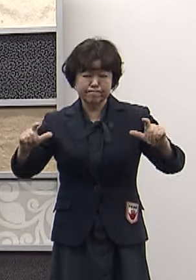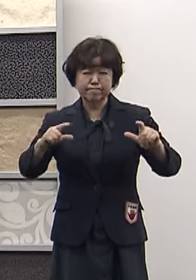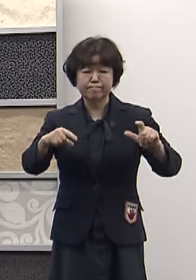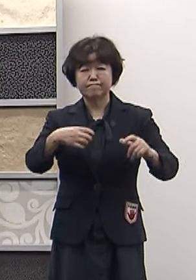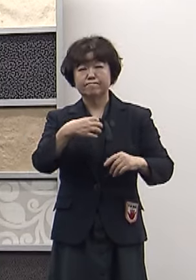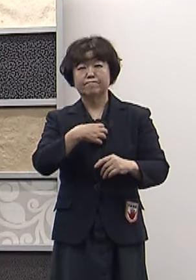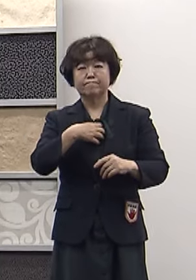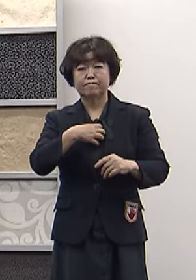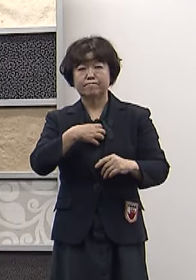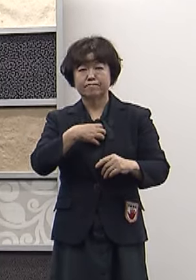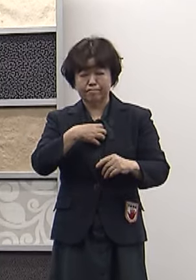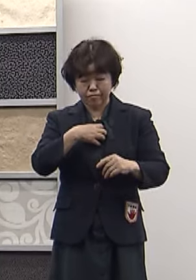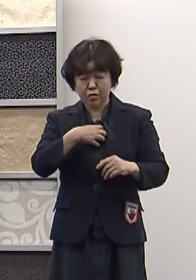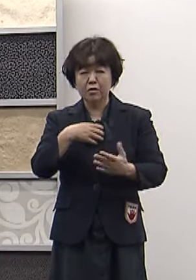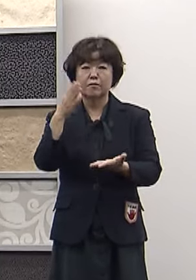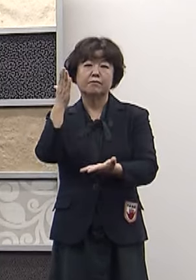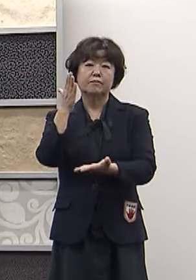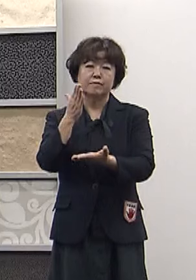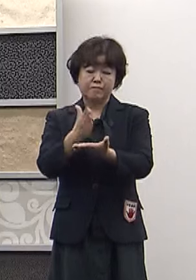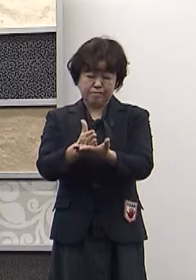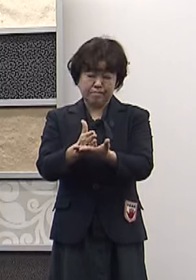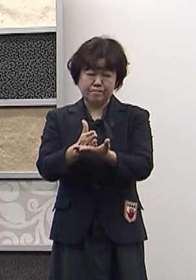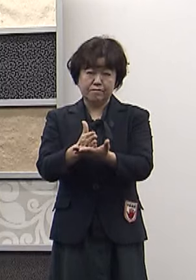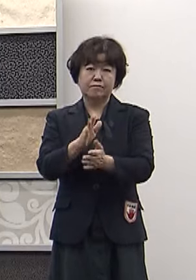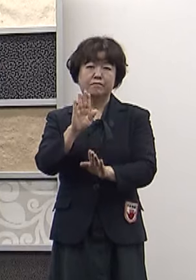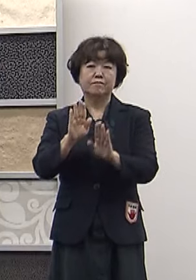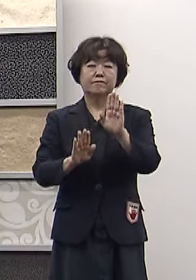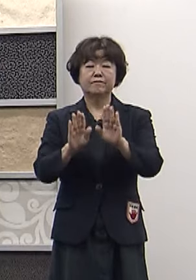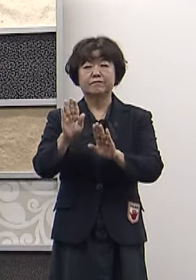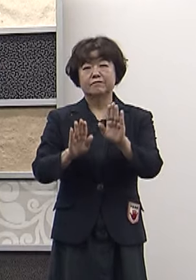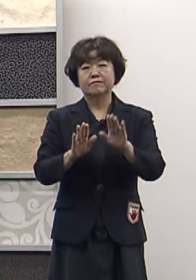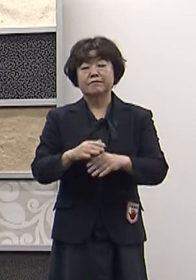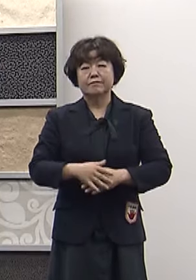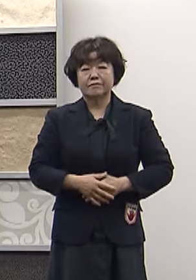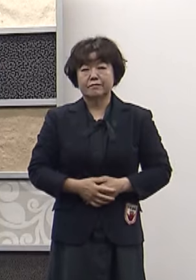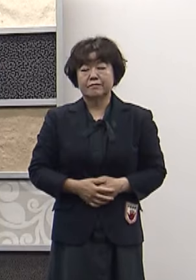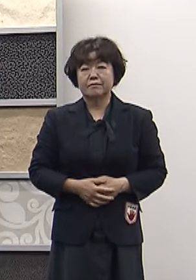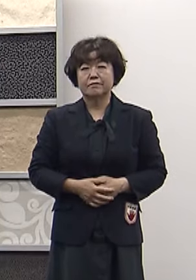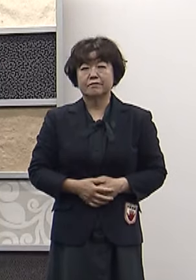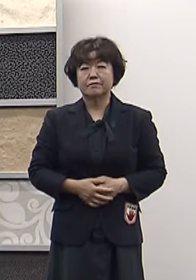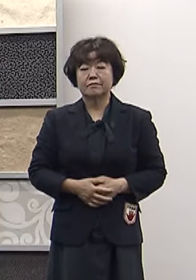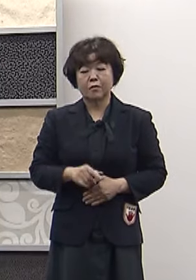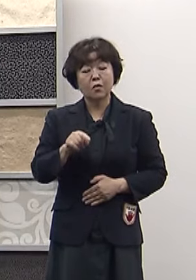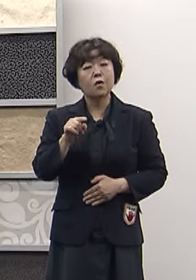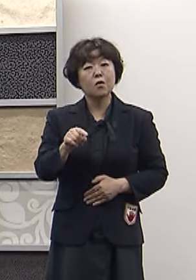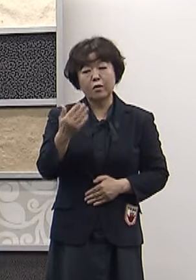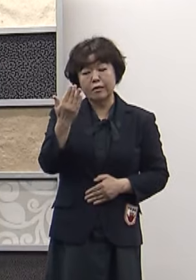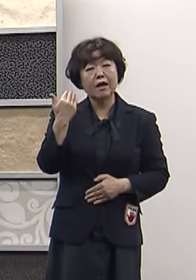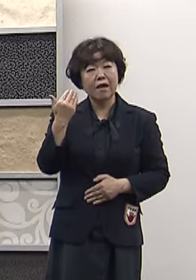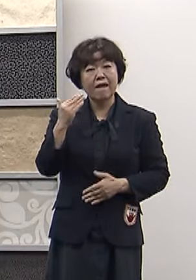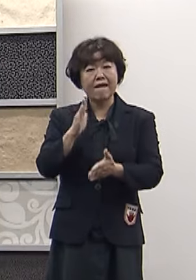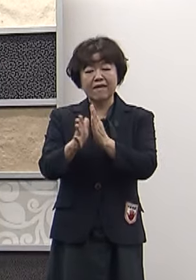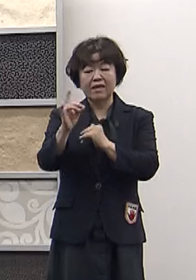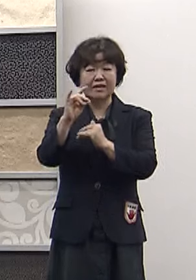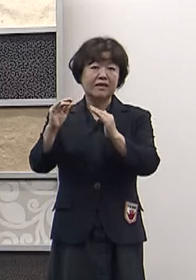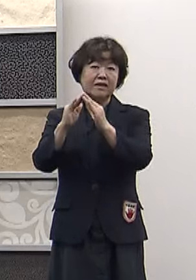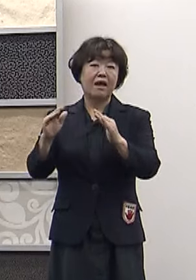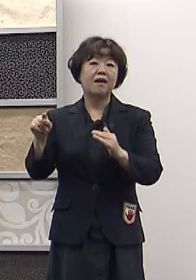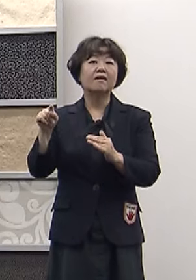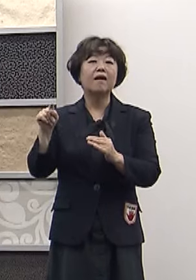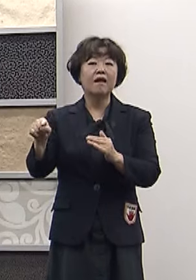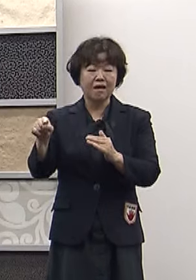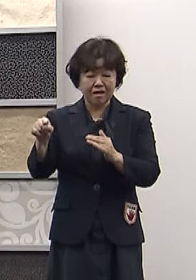場の開発は実質的に凍結をしてまいりました。この点、先般県議会から県土の強靭